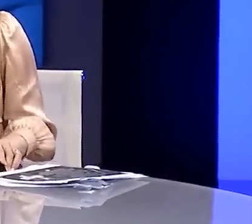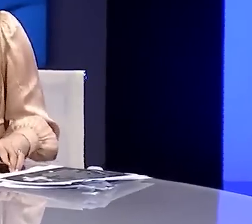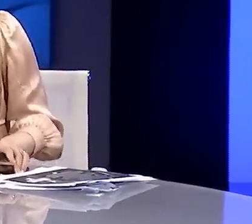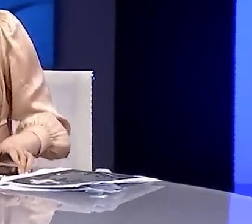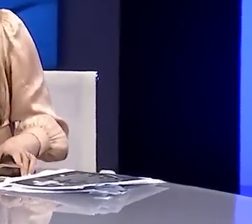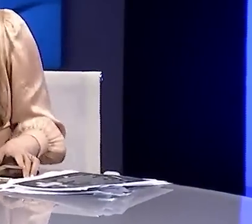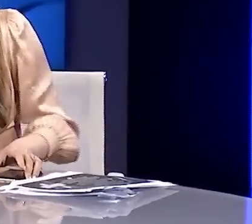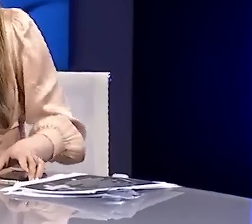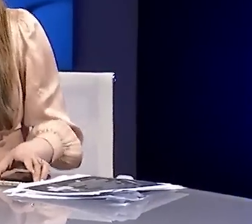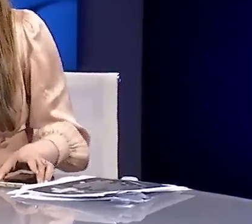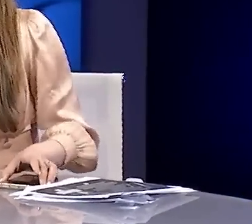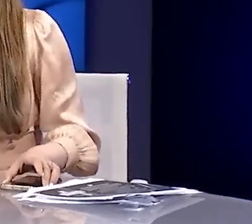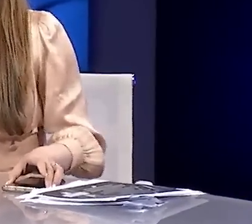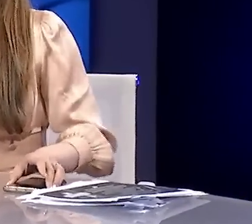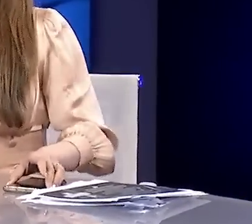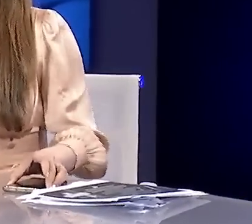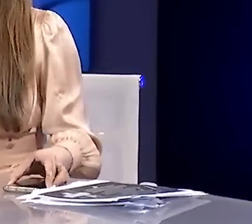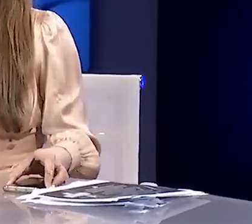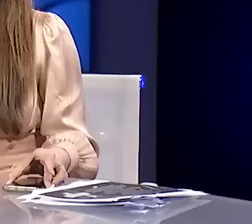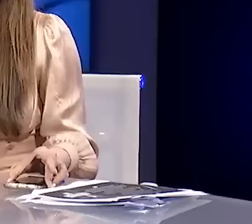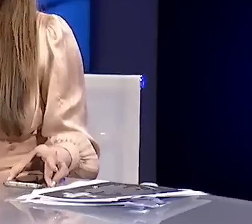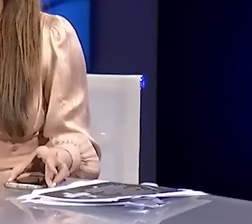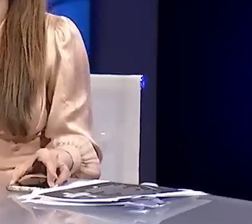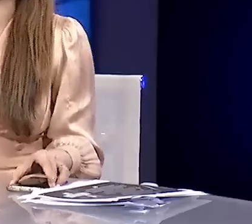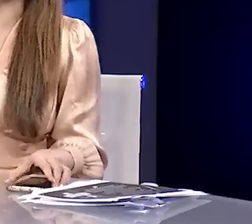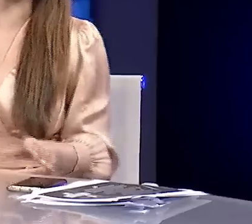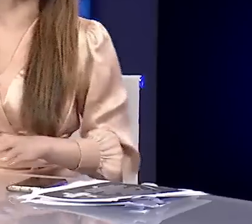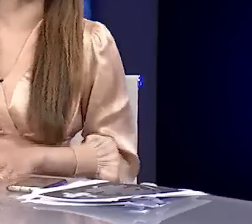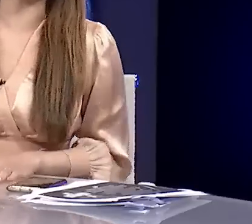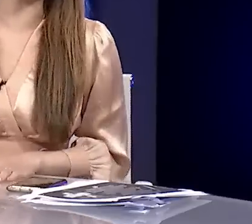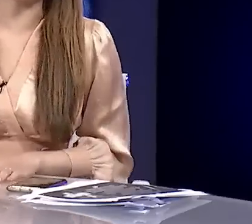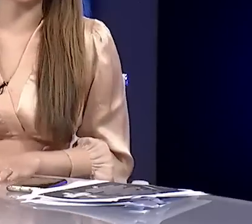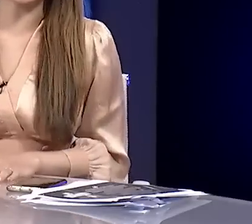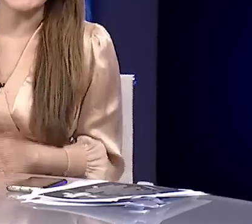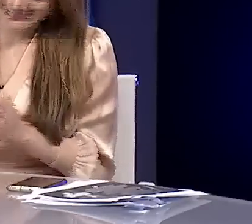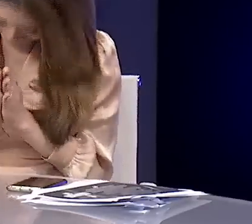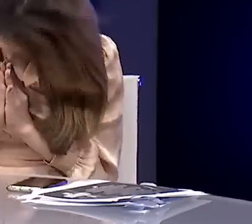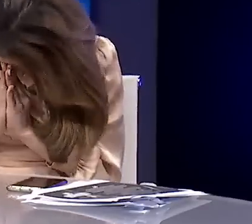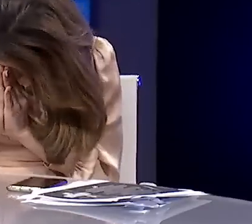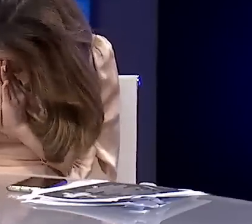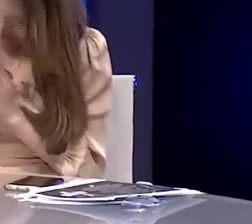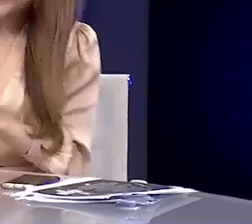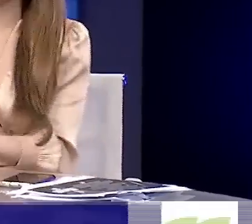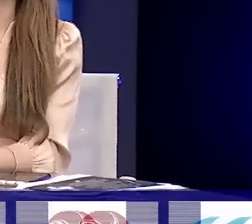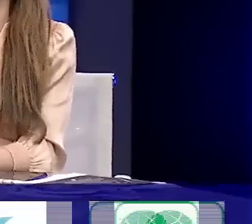คุณผู้ชมคะกลับมาช่วงนี้นะคะหมดเวลาของเนชั่นกรองข่าวค่ะเดี๋ยวพรุ่งนี้เจอกันใหม่4โมงเย็นวันนี้สวัสดีค่ะ สวัสดีครับ